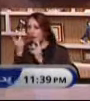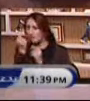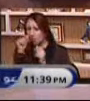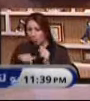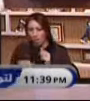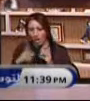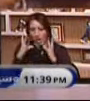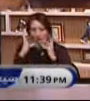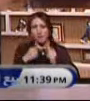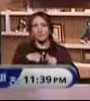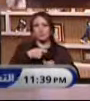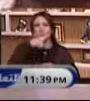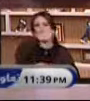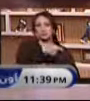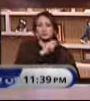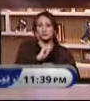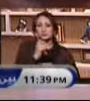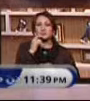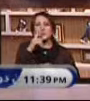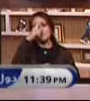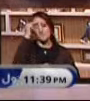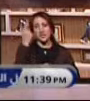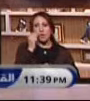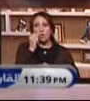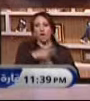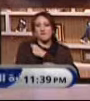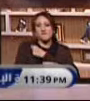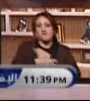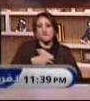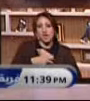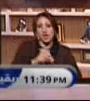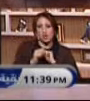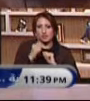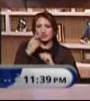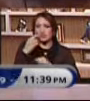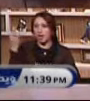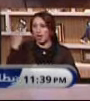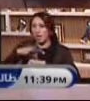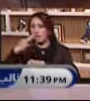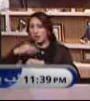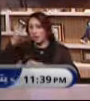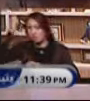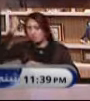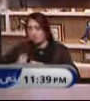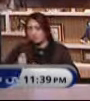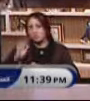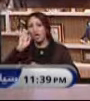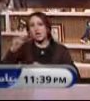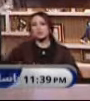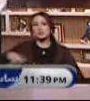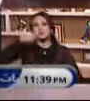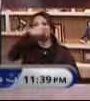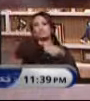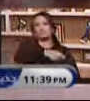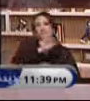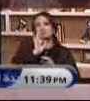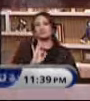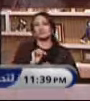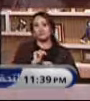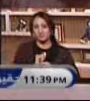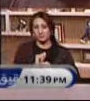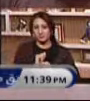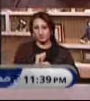لكن له اقارب اغنياء يبقى ديته على العاقله، العاقله اللي هم بيرثوا منه العصبه. نعم. هو انا ينفع